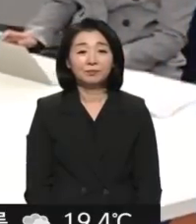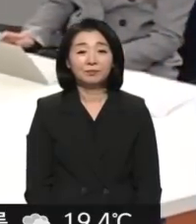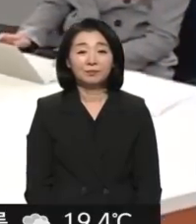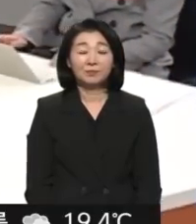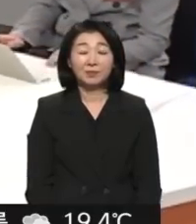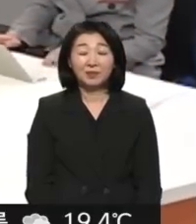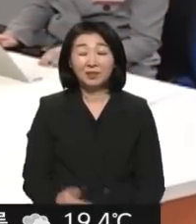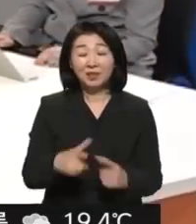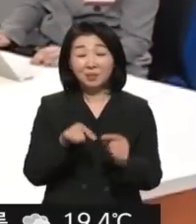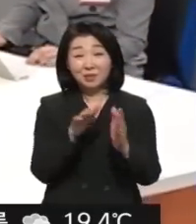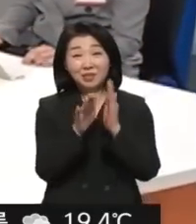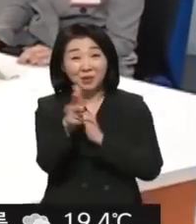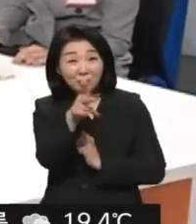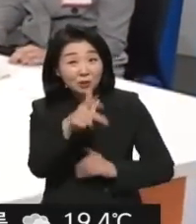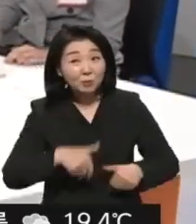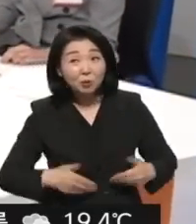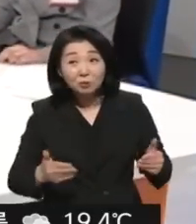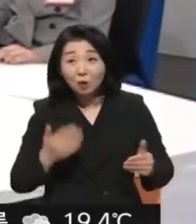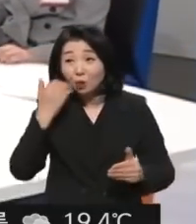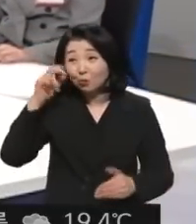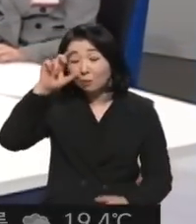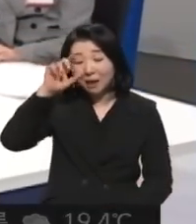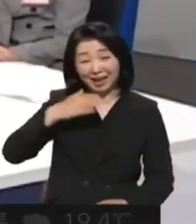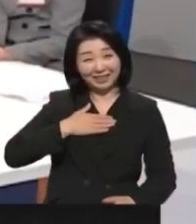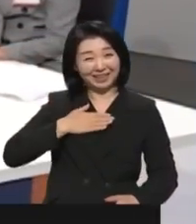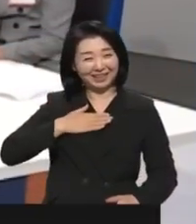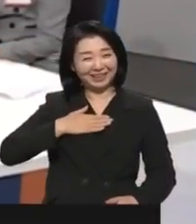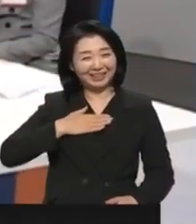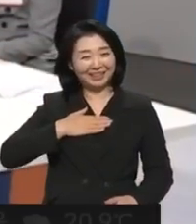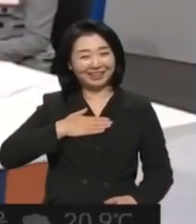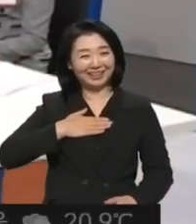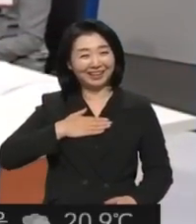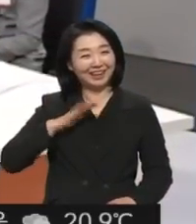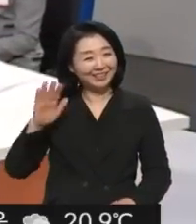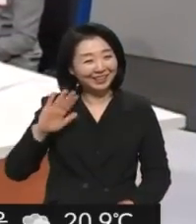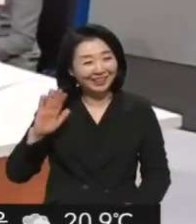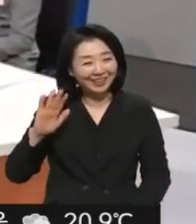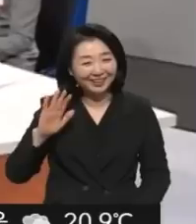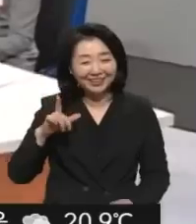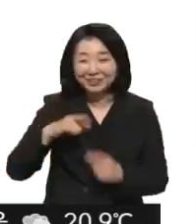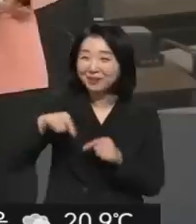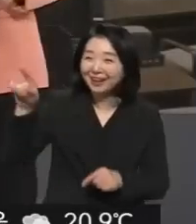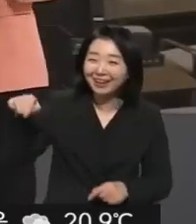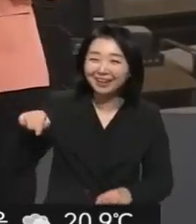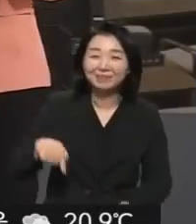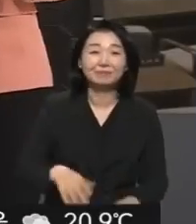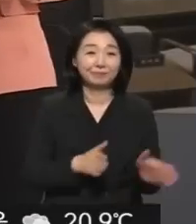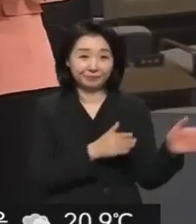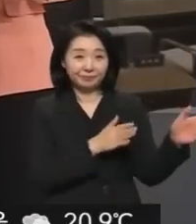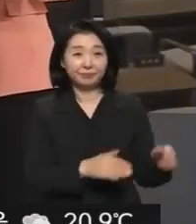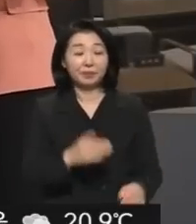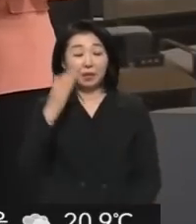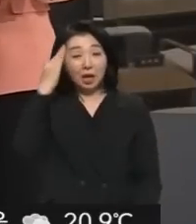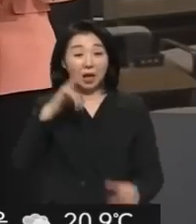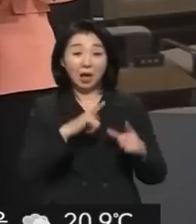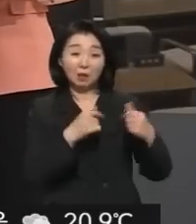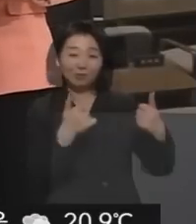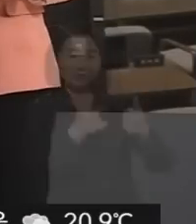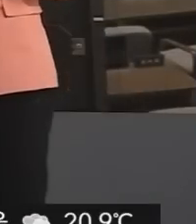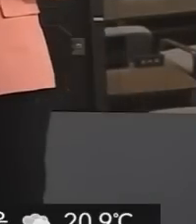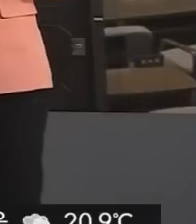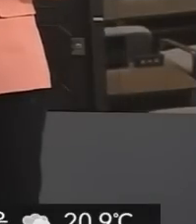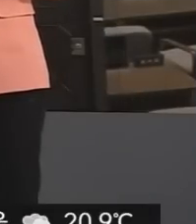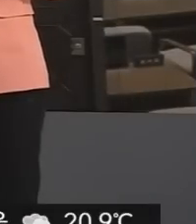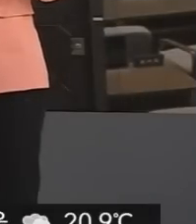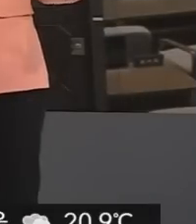현장 취재가 좀 필요하진 않죠. 현장제 누구? 박준호 마커? 아니, 저 제가 이런 것 다 올리고요. 네, 이 한일 정상회담 현장 취재를